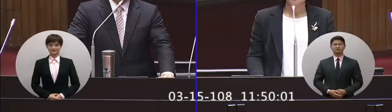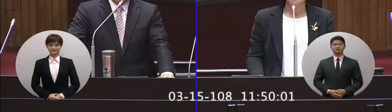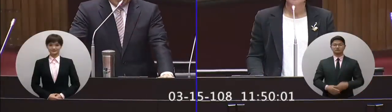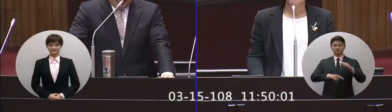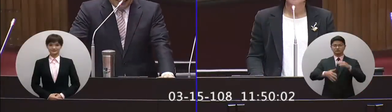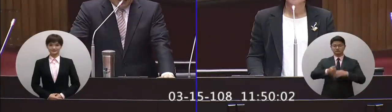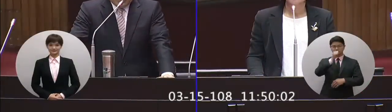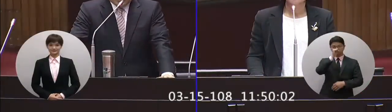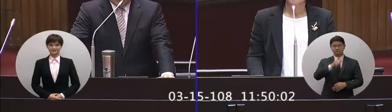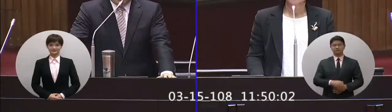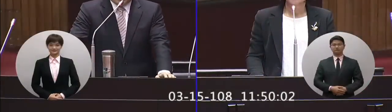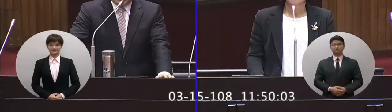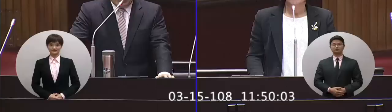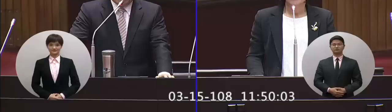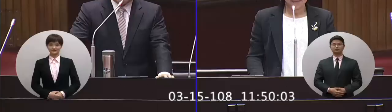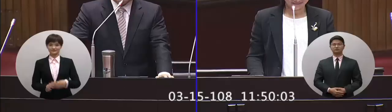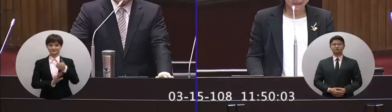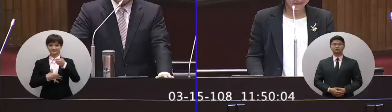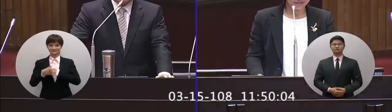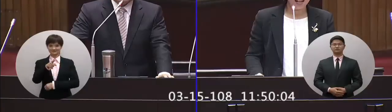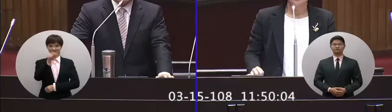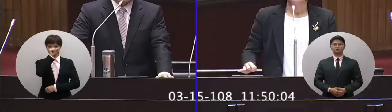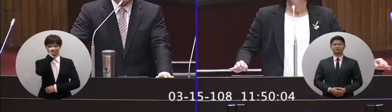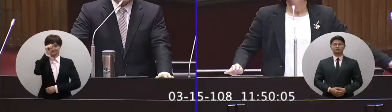院长好。 巧慧委员好。